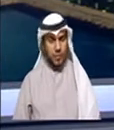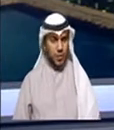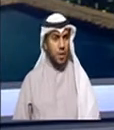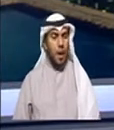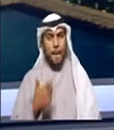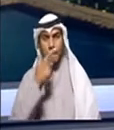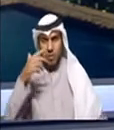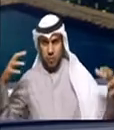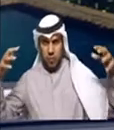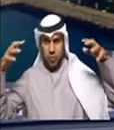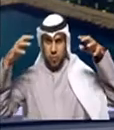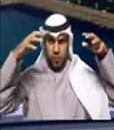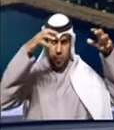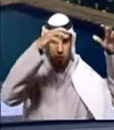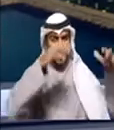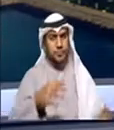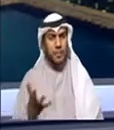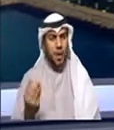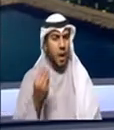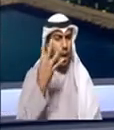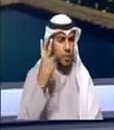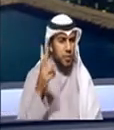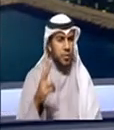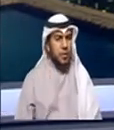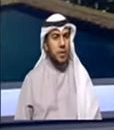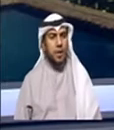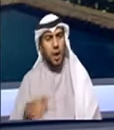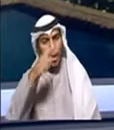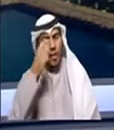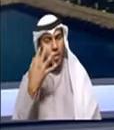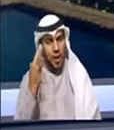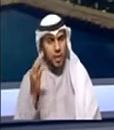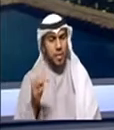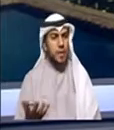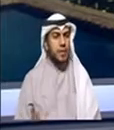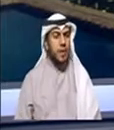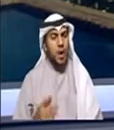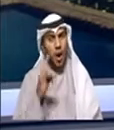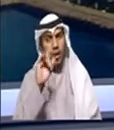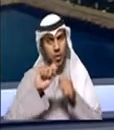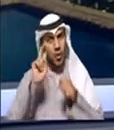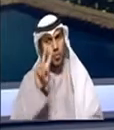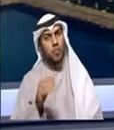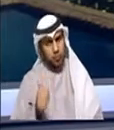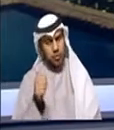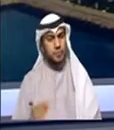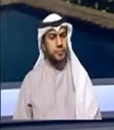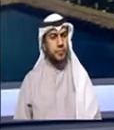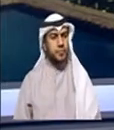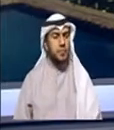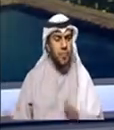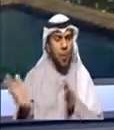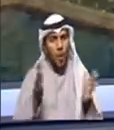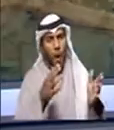يستمر ويانا درجه الحراره حاليا اربعه وعشرين درجه مائويه الرطوبه النسبيه ثلاثين بالميه الرؤيه الافقيه ممتازه اكثر من عشره كيلو متر في الساعه طبعا تراجع سرعه